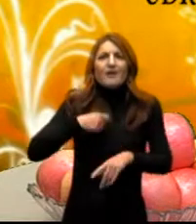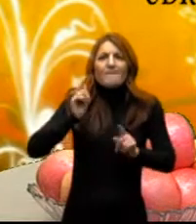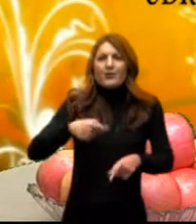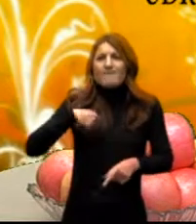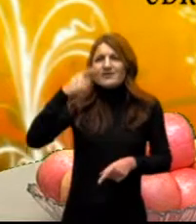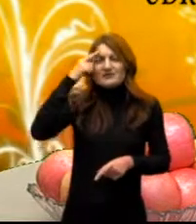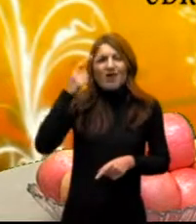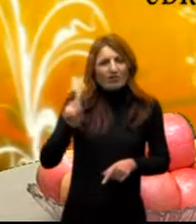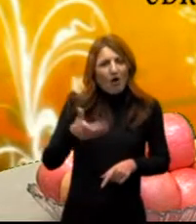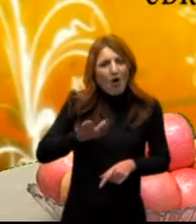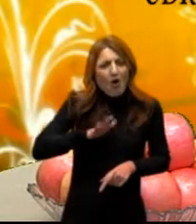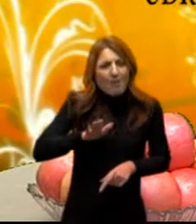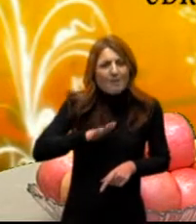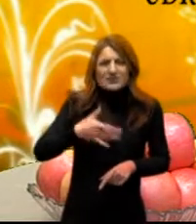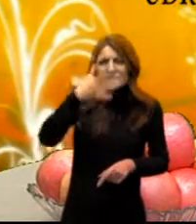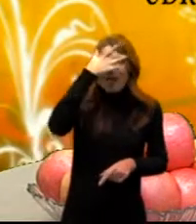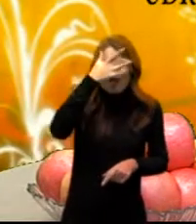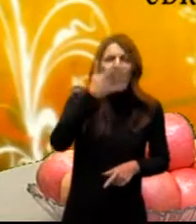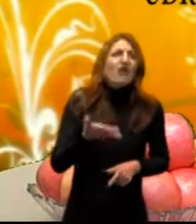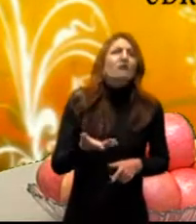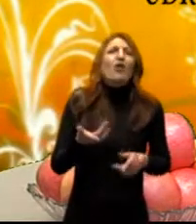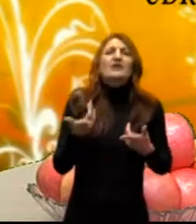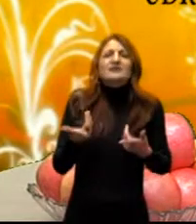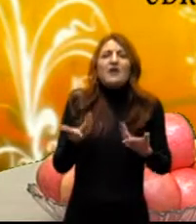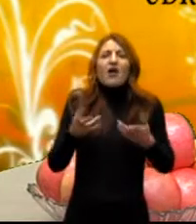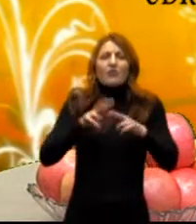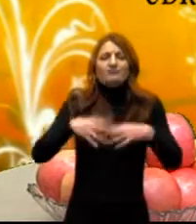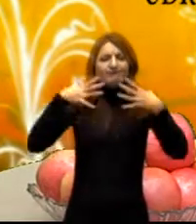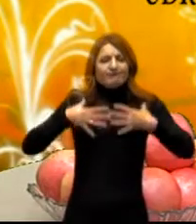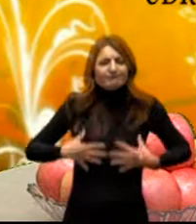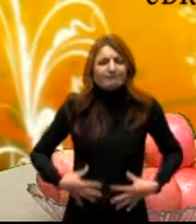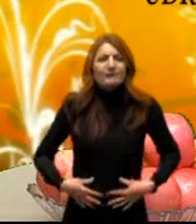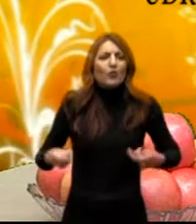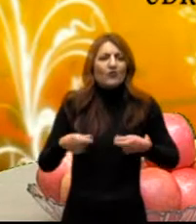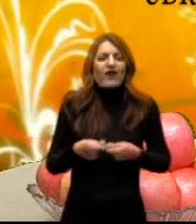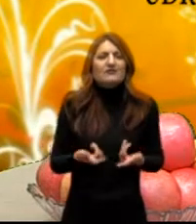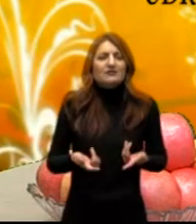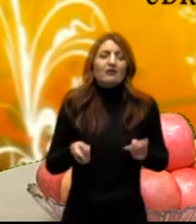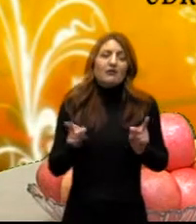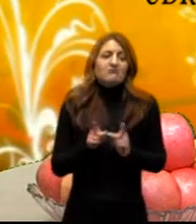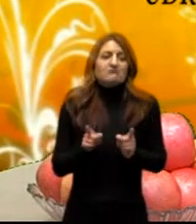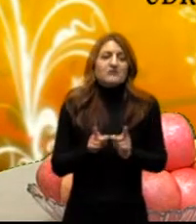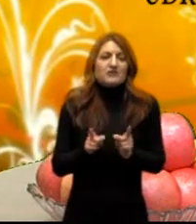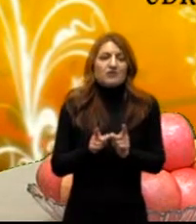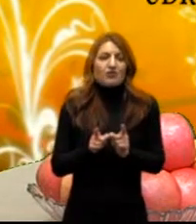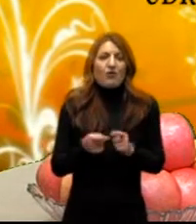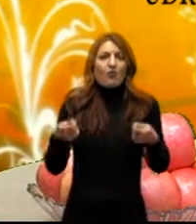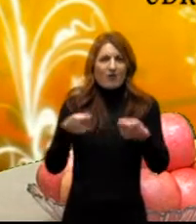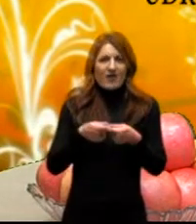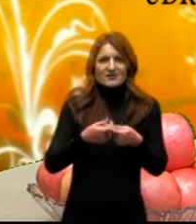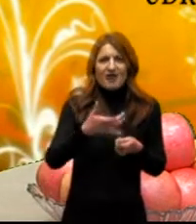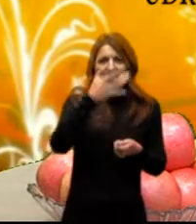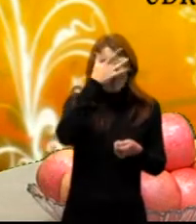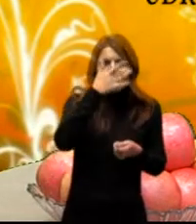glavobolja opasna, da znademo kolika je njena opasnost za drugi dio cijelog našeg organizma i na kraju krajeva o glavobolji da